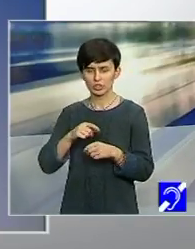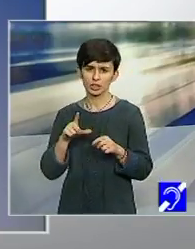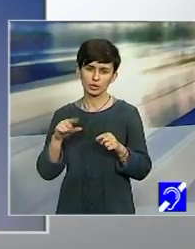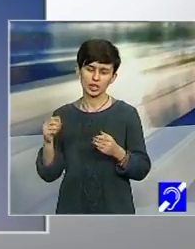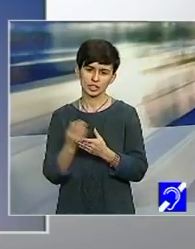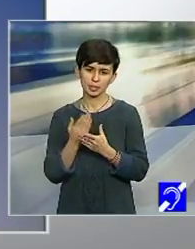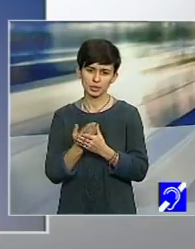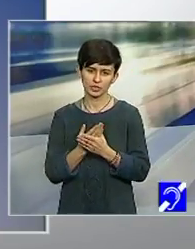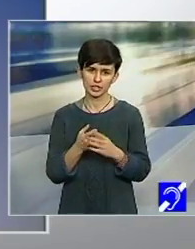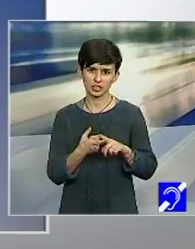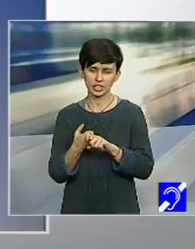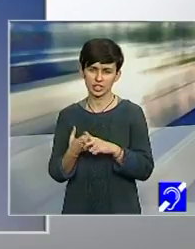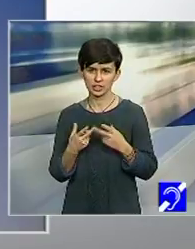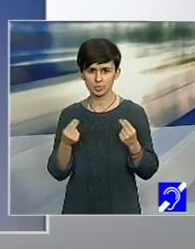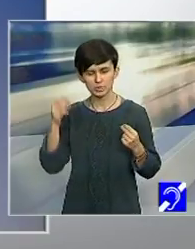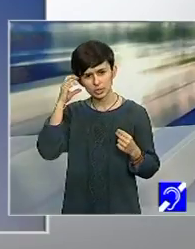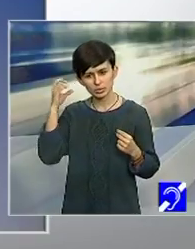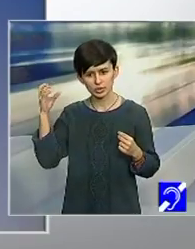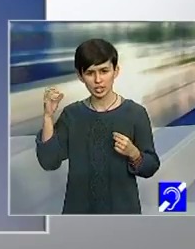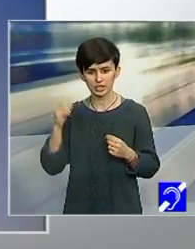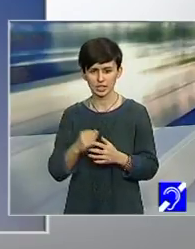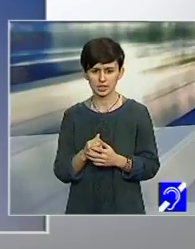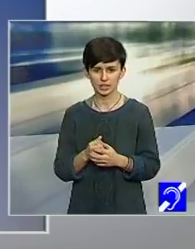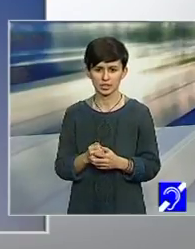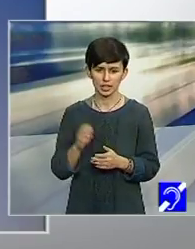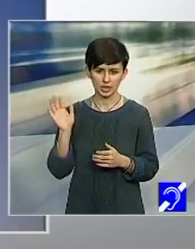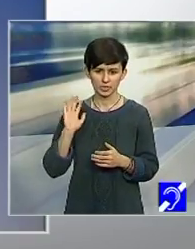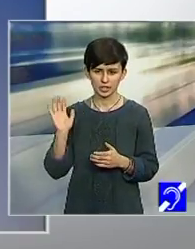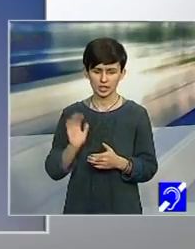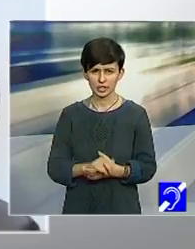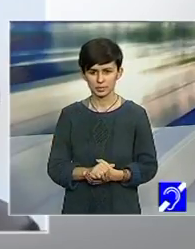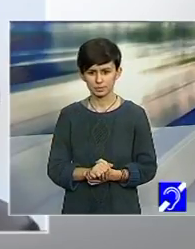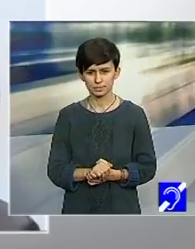alte perspective legate de multiculturalitate și interculturalitate. Toate cele bune!